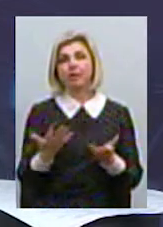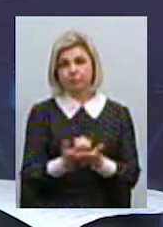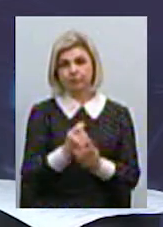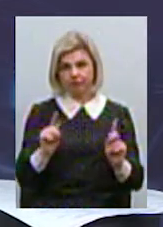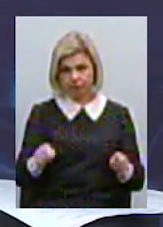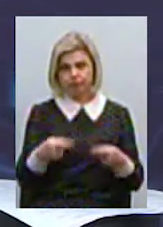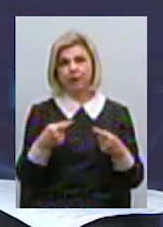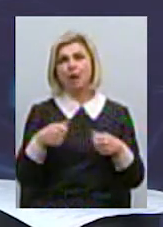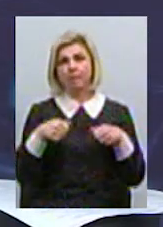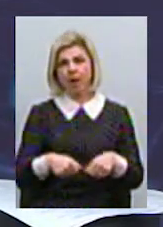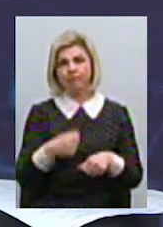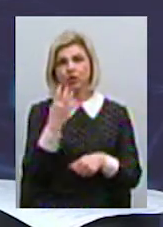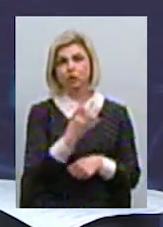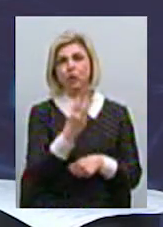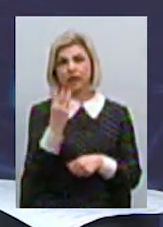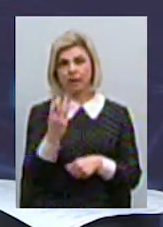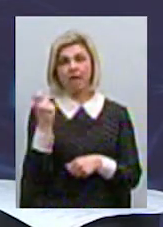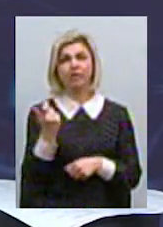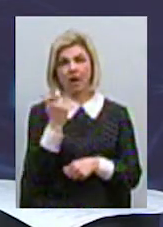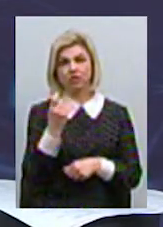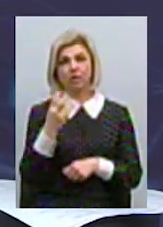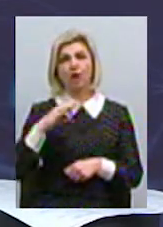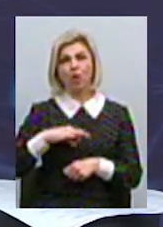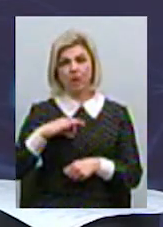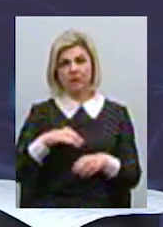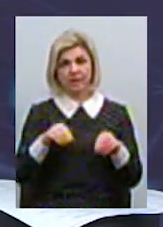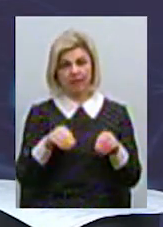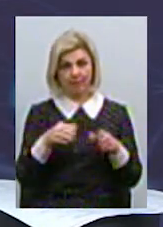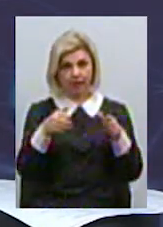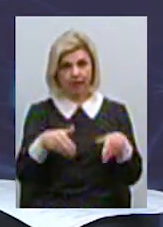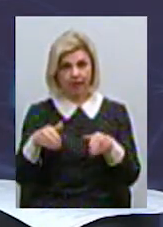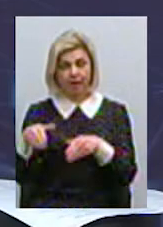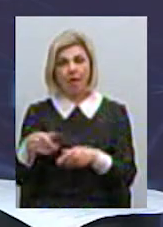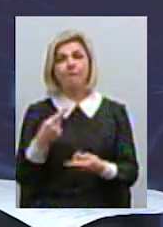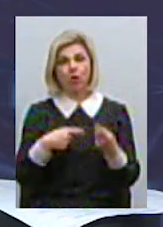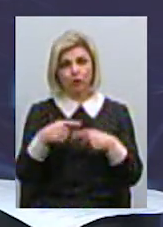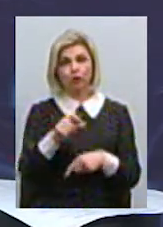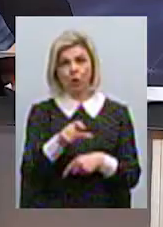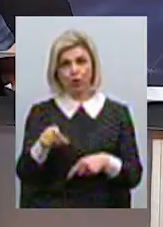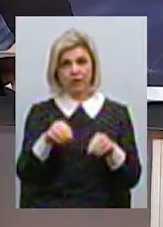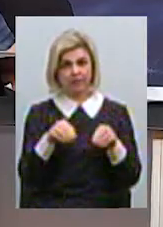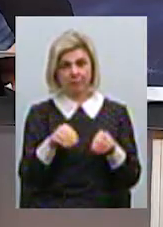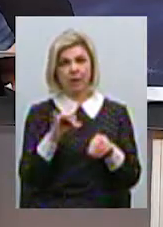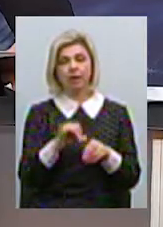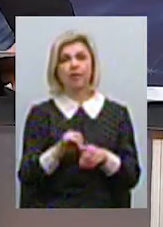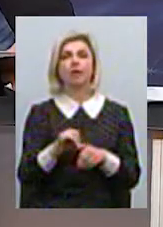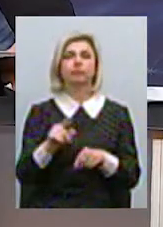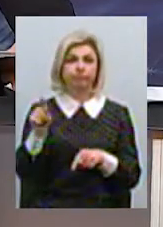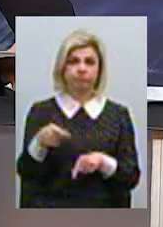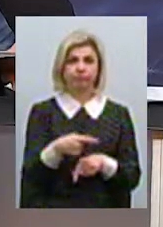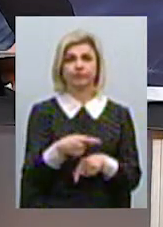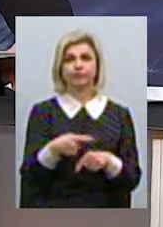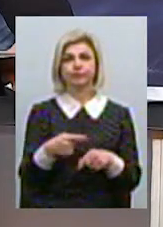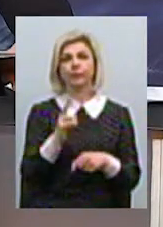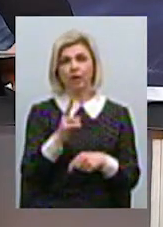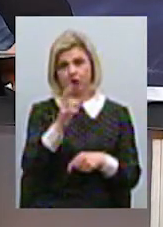відновити право 43 власників на користування земельної ділянки, повернути цю земельну ділянку і притягнути відповідно